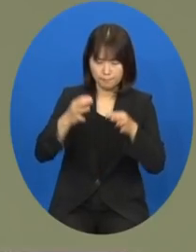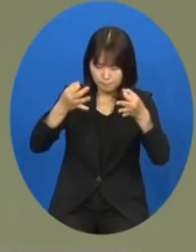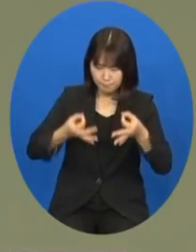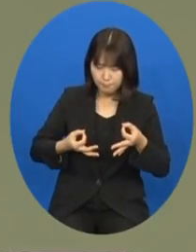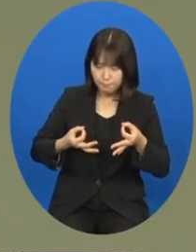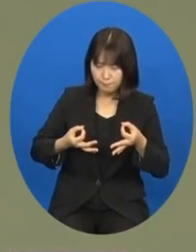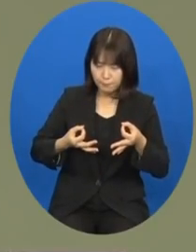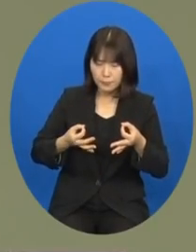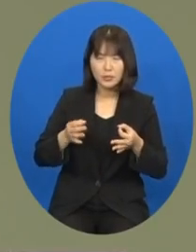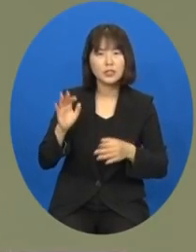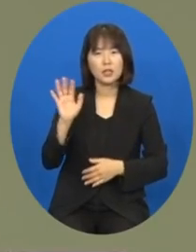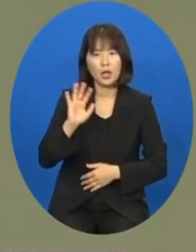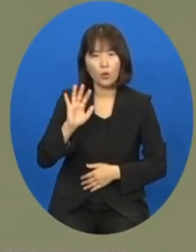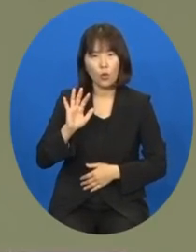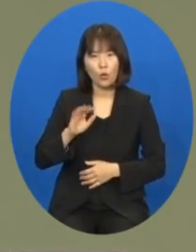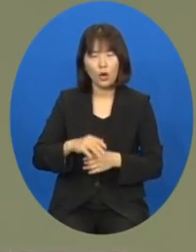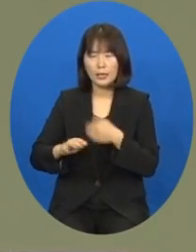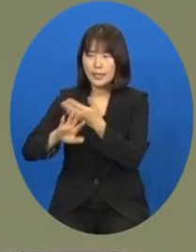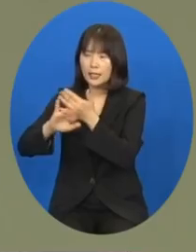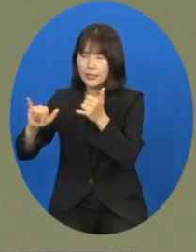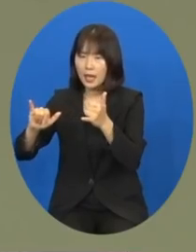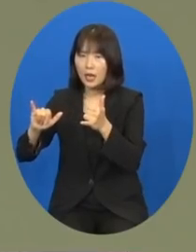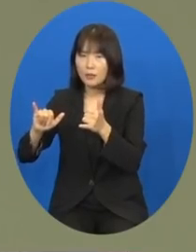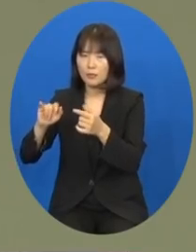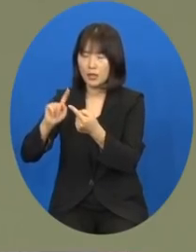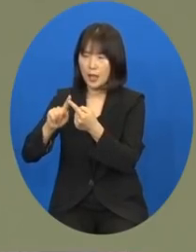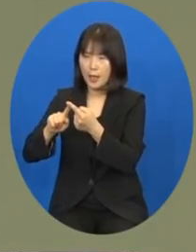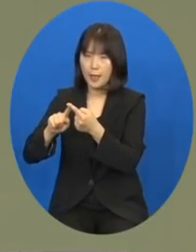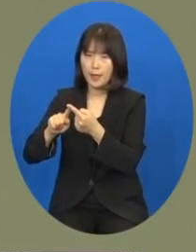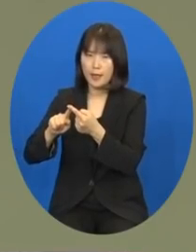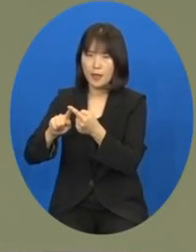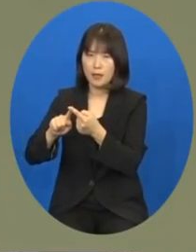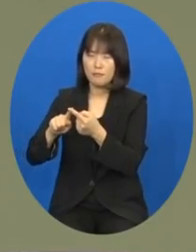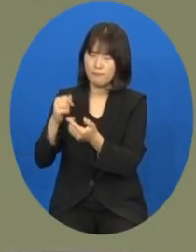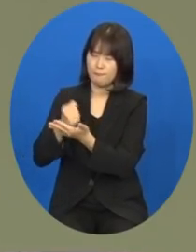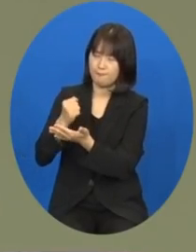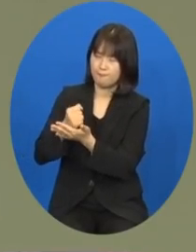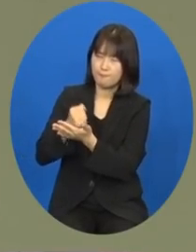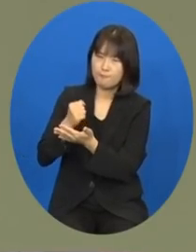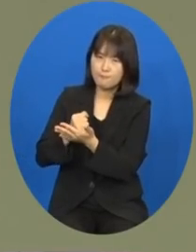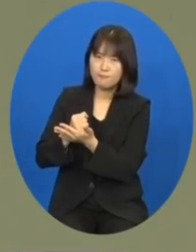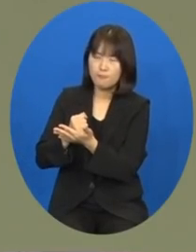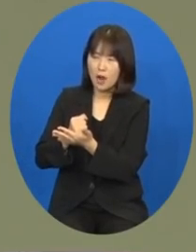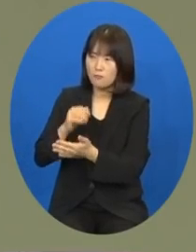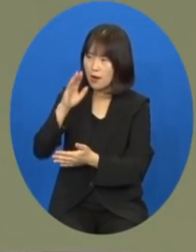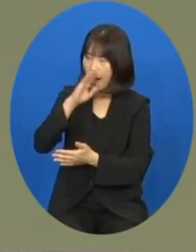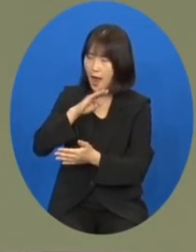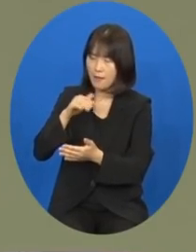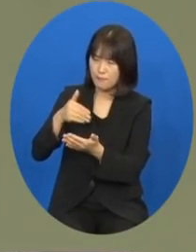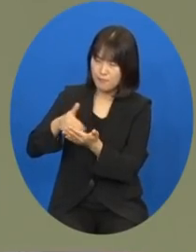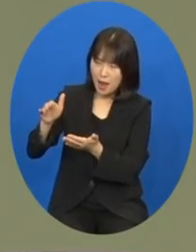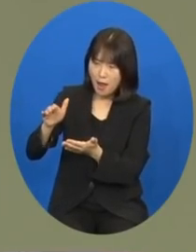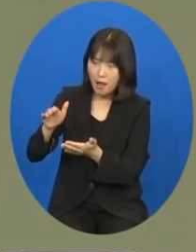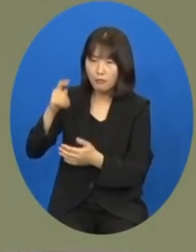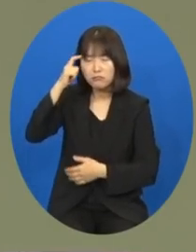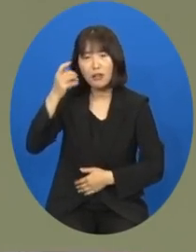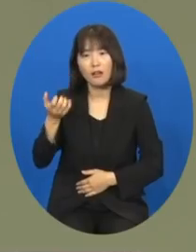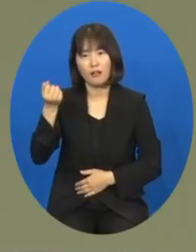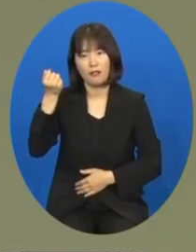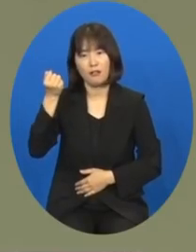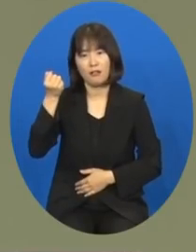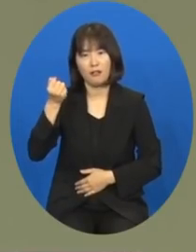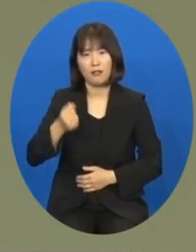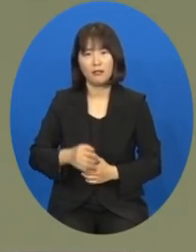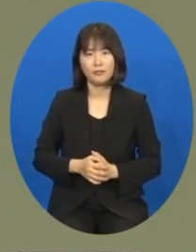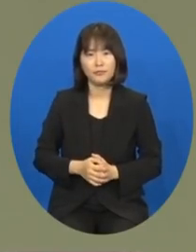악의 퇴치 하려하는데 있다는 거니까 야 저사람이 악을 없애기 위해선 점을 나서 니까 아 저사람은 정말 선한 사람이 이렇게